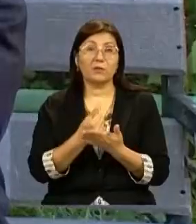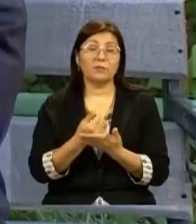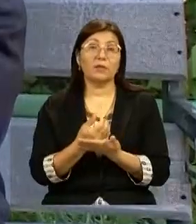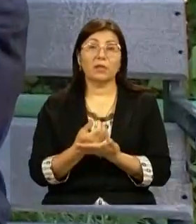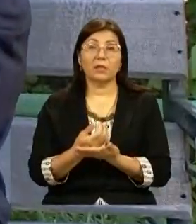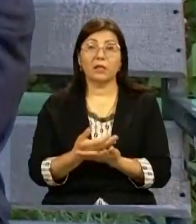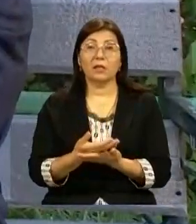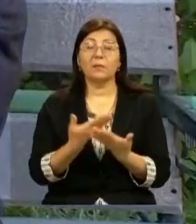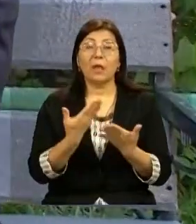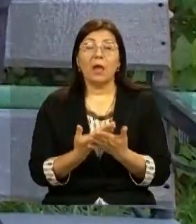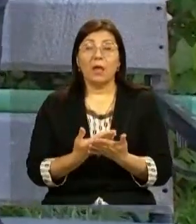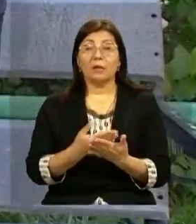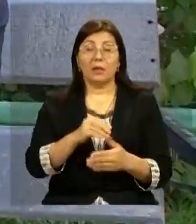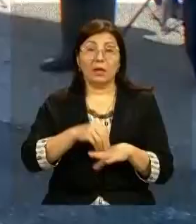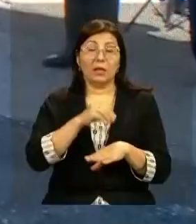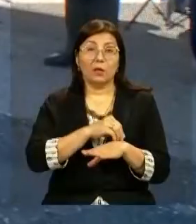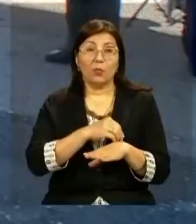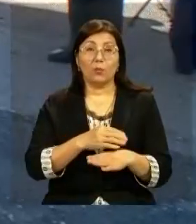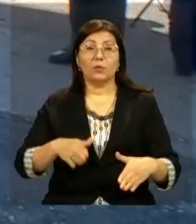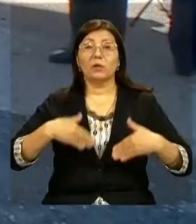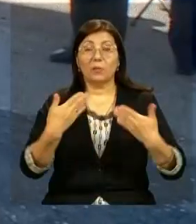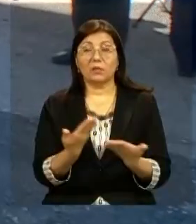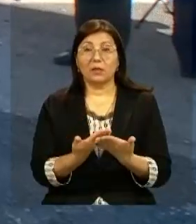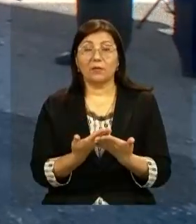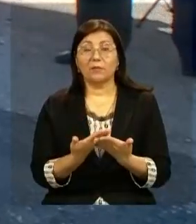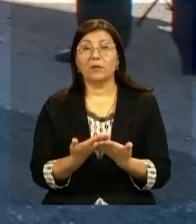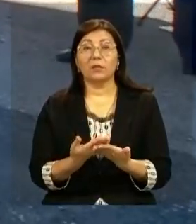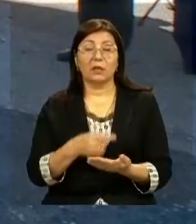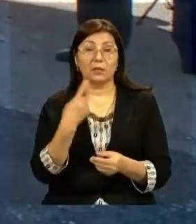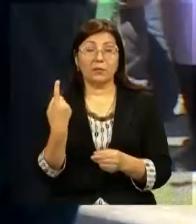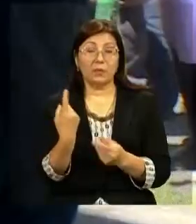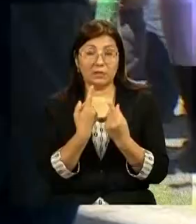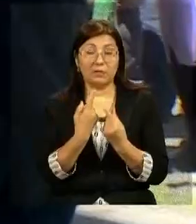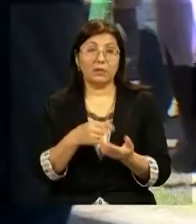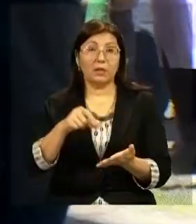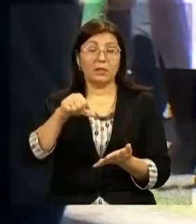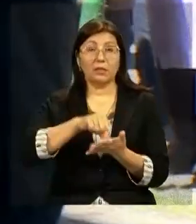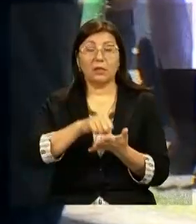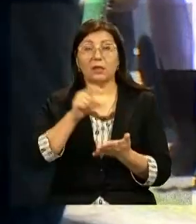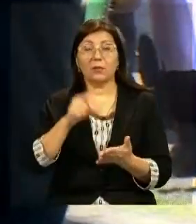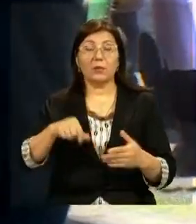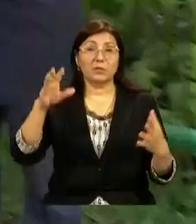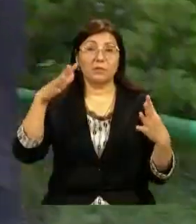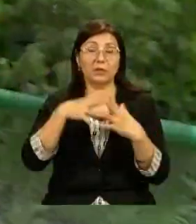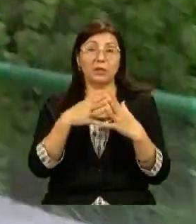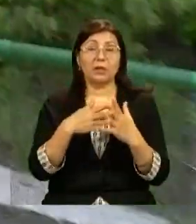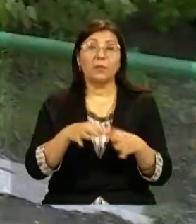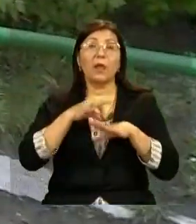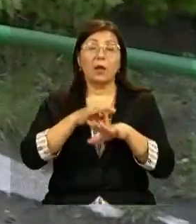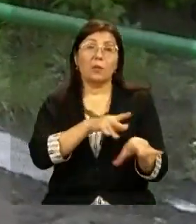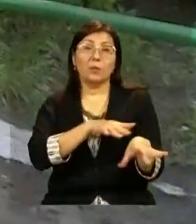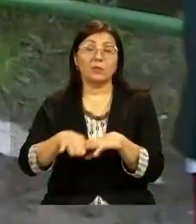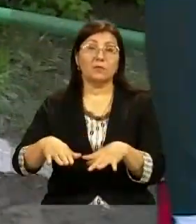посетил Василия Грецкого, единственного ветерана, проживающего в регионе. Во дворе дома, где живет герой войны, было организовано праздничное